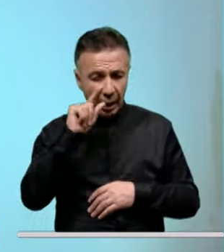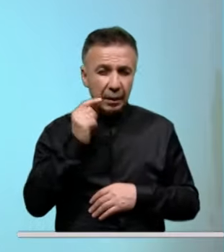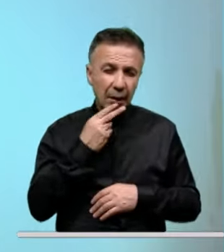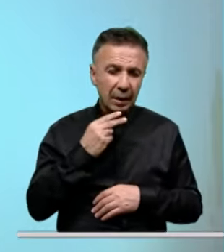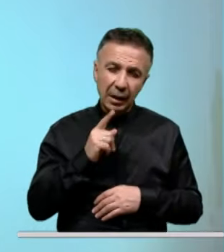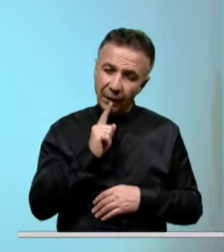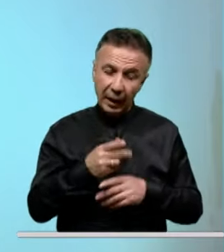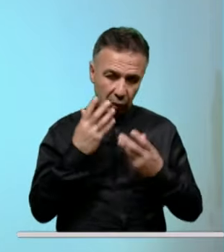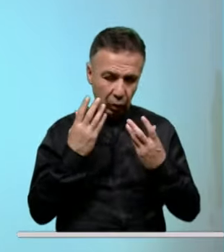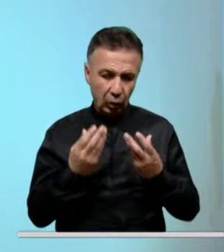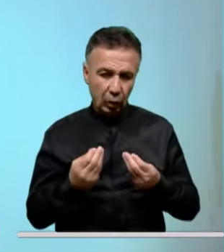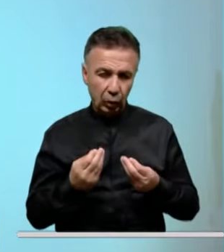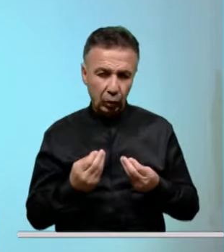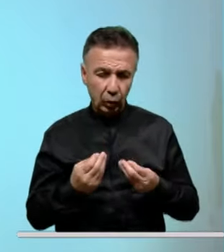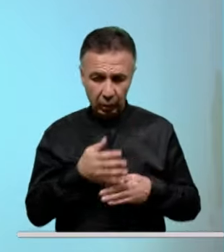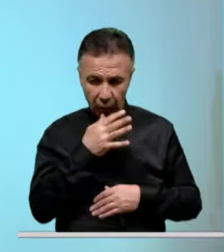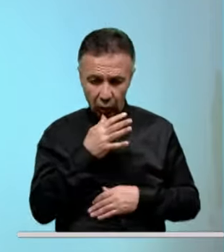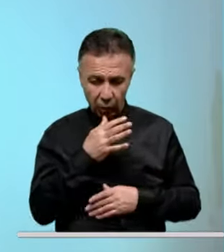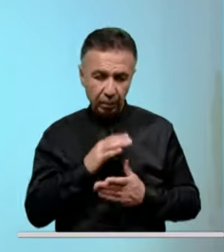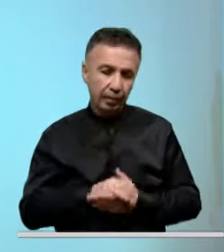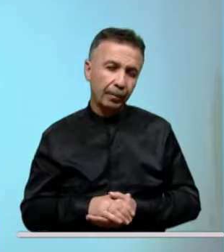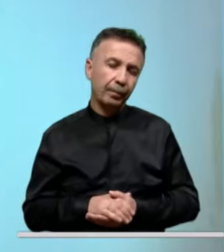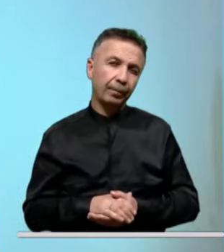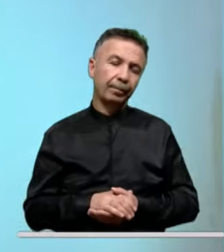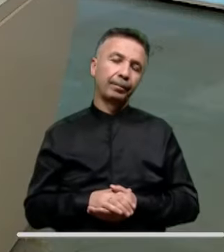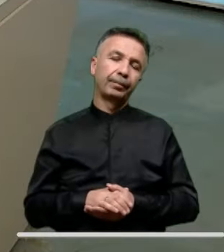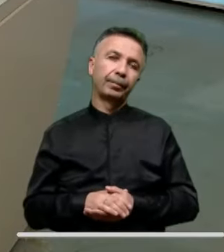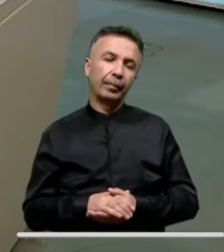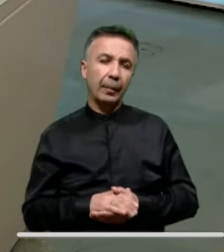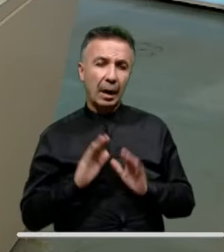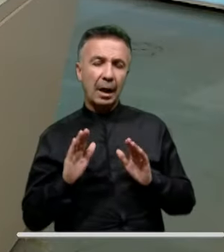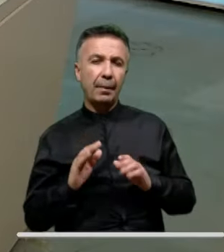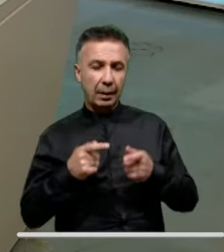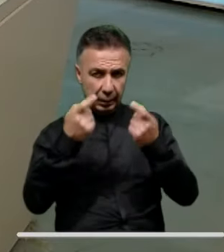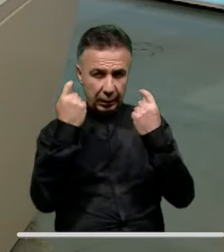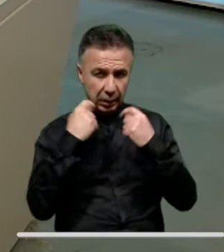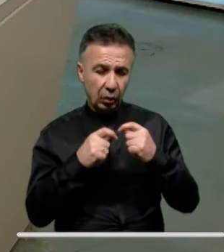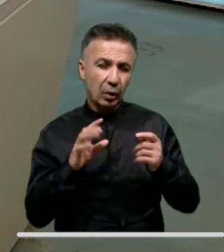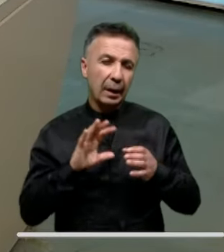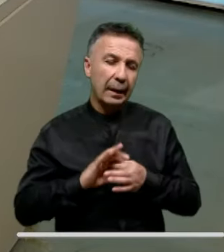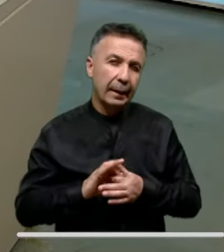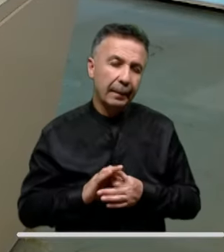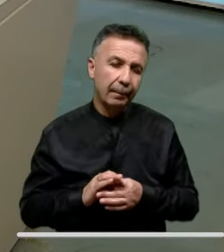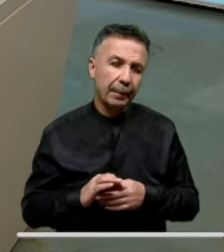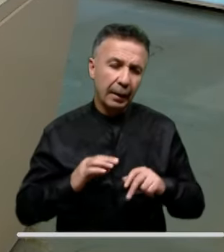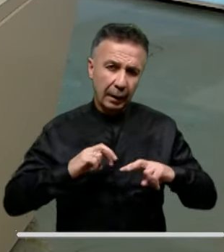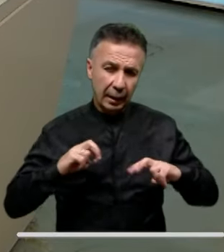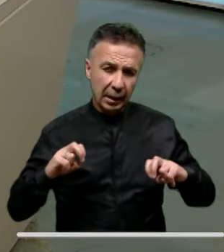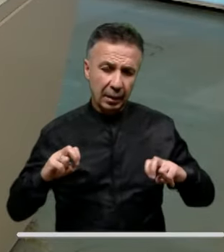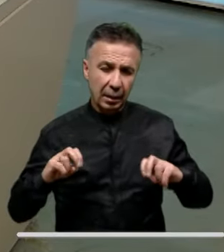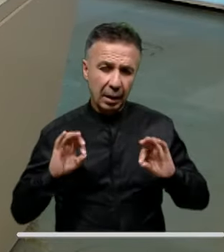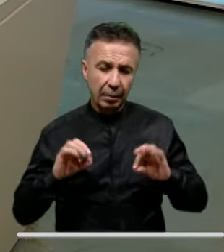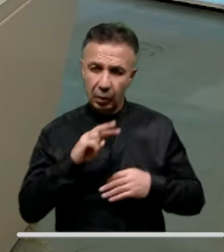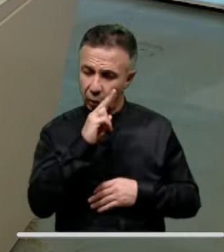Ve farzın terki de büyük günahtır diye anlatıyorum. Ama tesettürle alakalı böyle araştırmalarımda hep